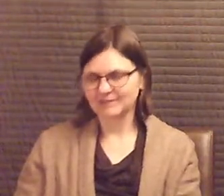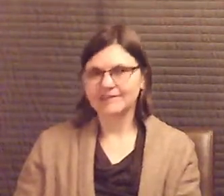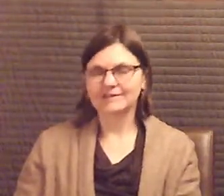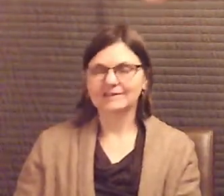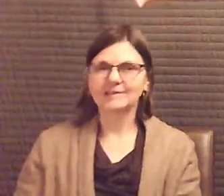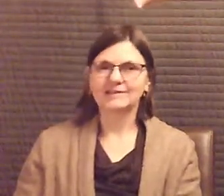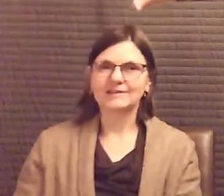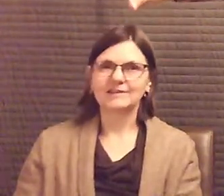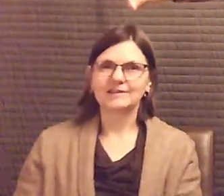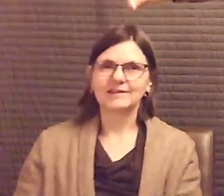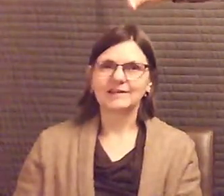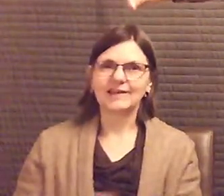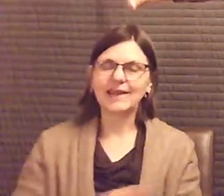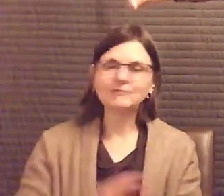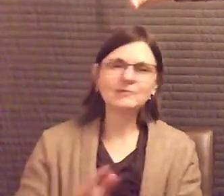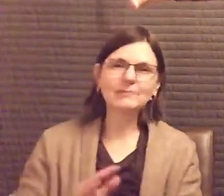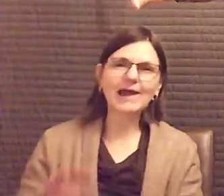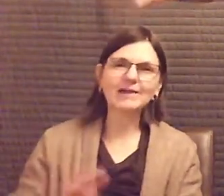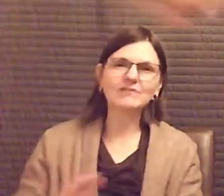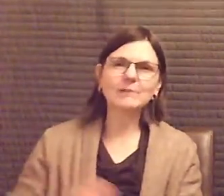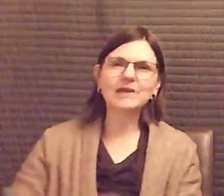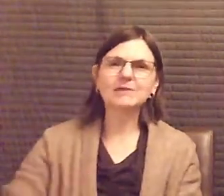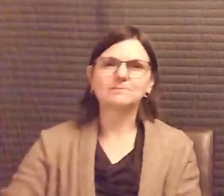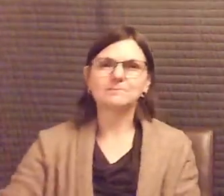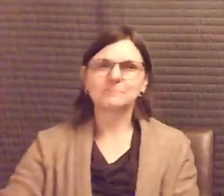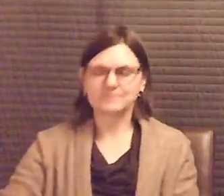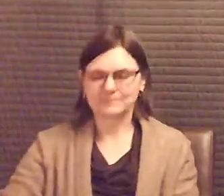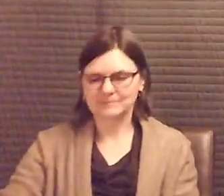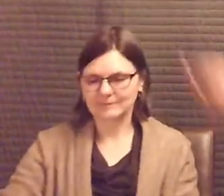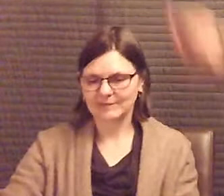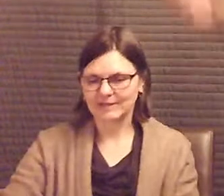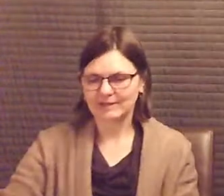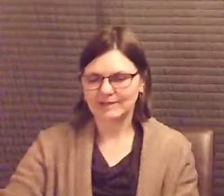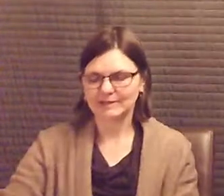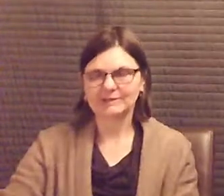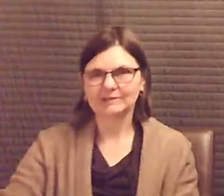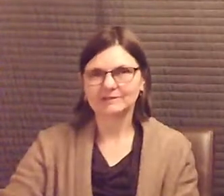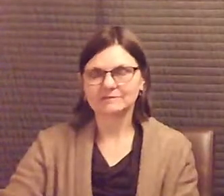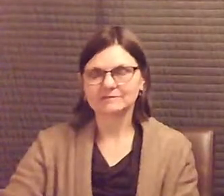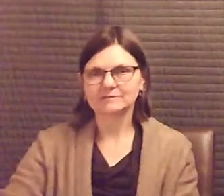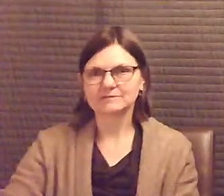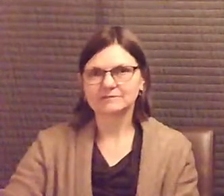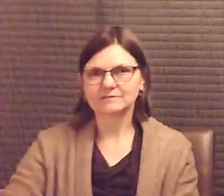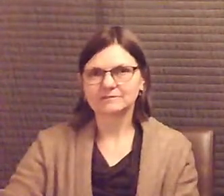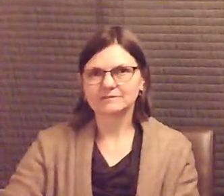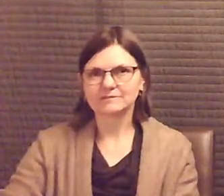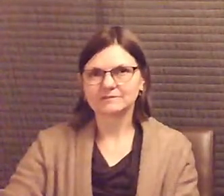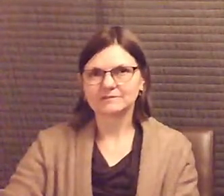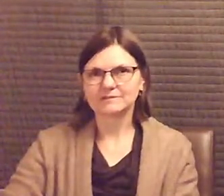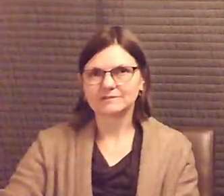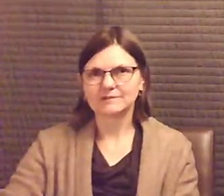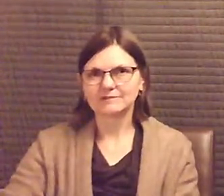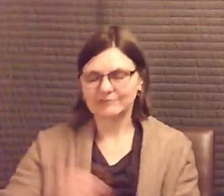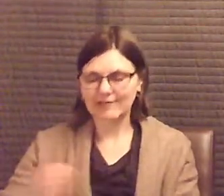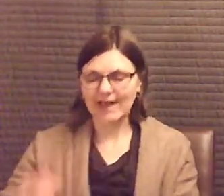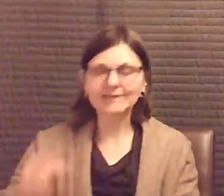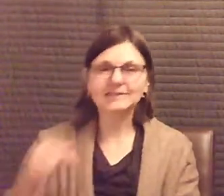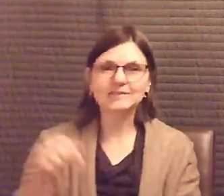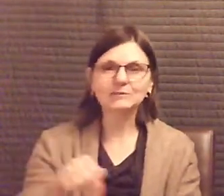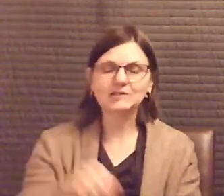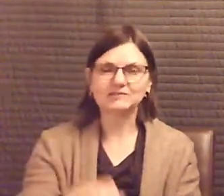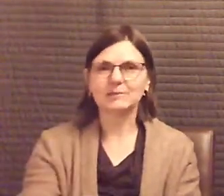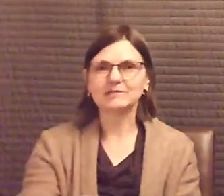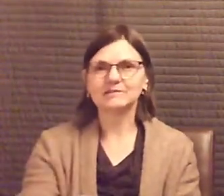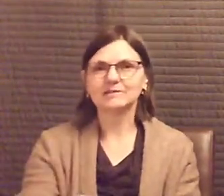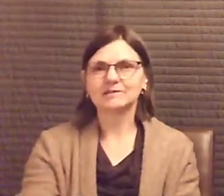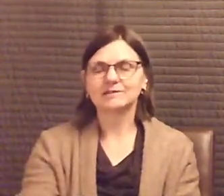land leek in werden geen van die paren kwam bij hen doedee in de nu pas dan vandaag in